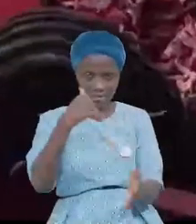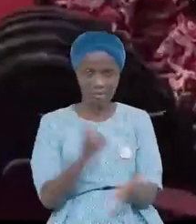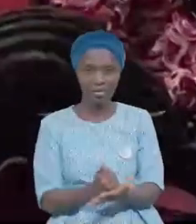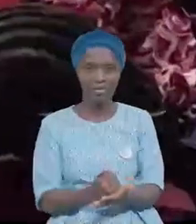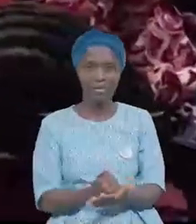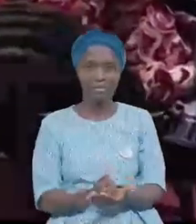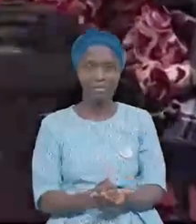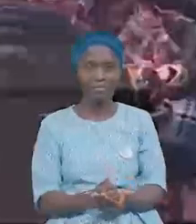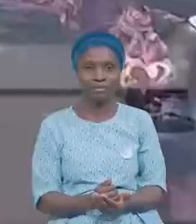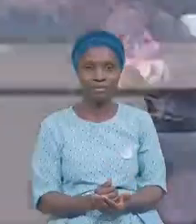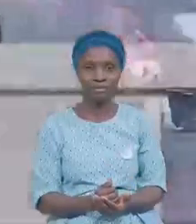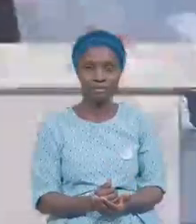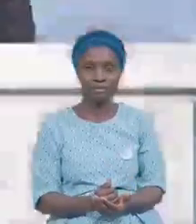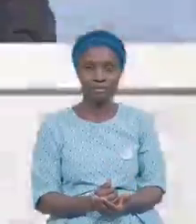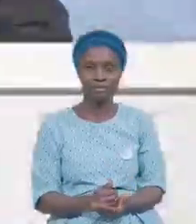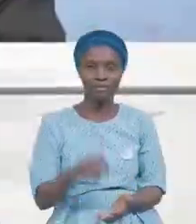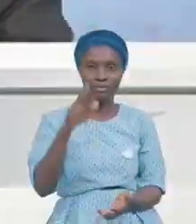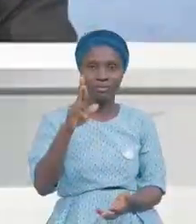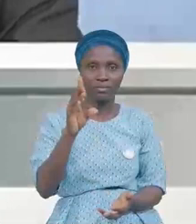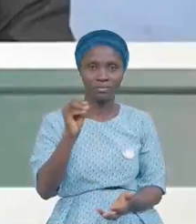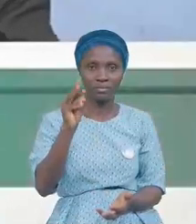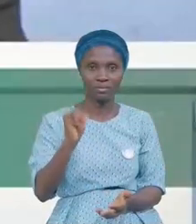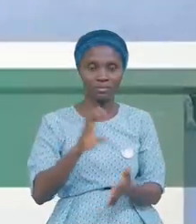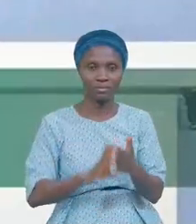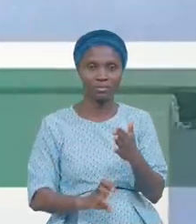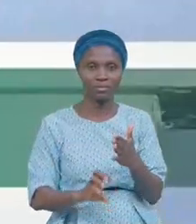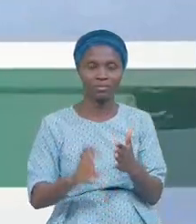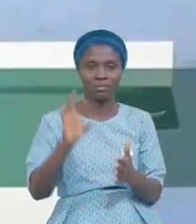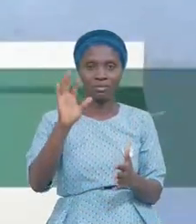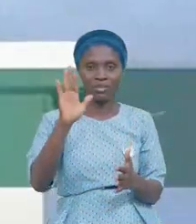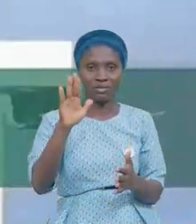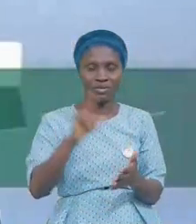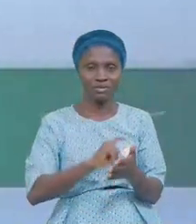Voyons Romains, chapitre 15, verset 5.